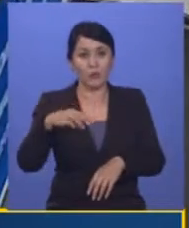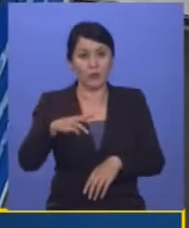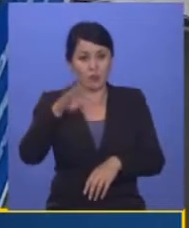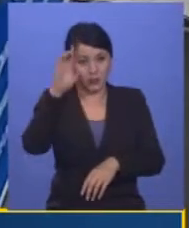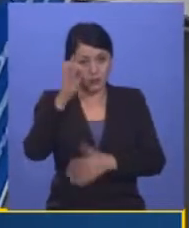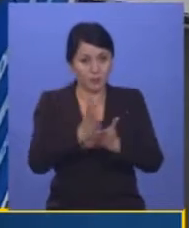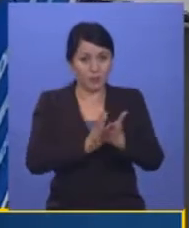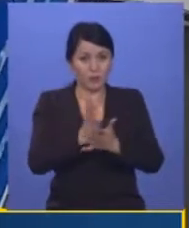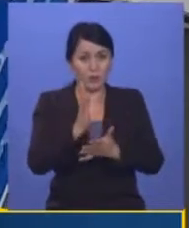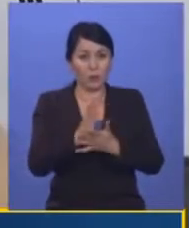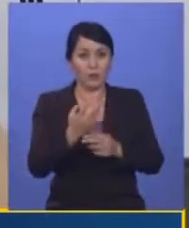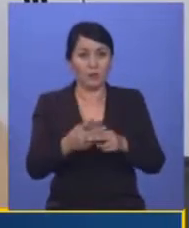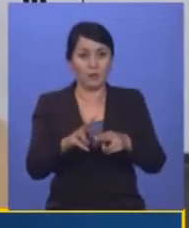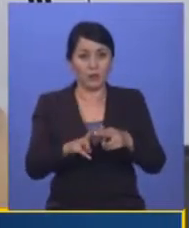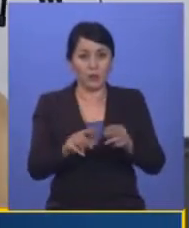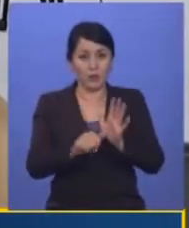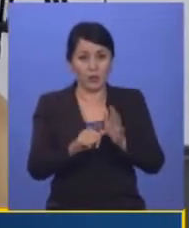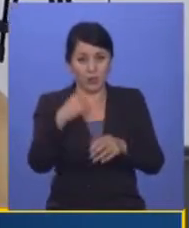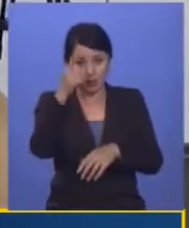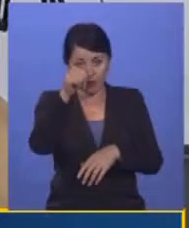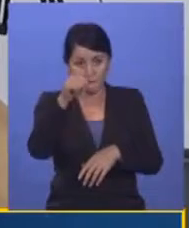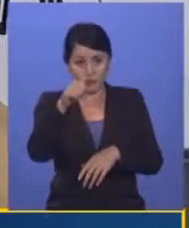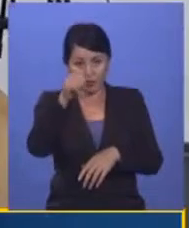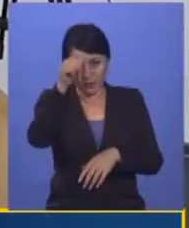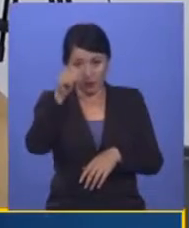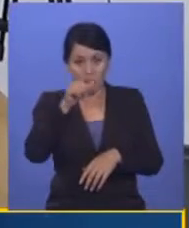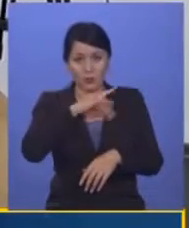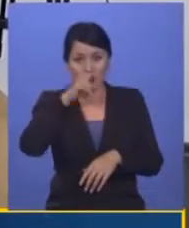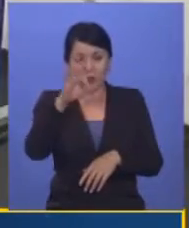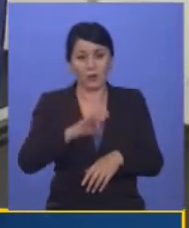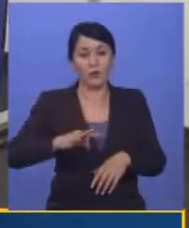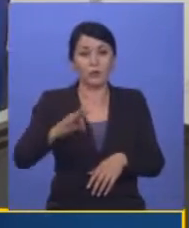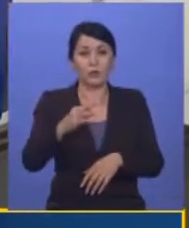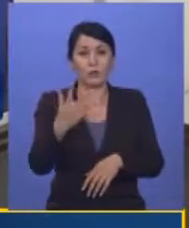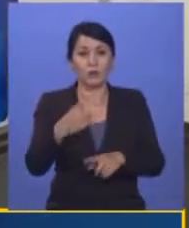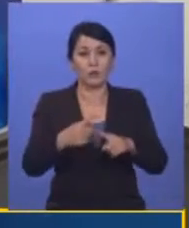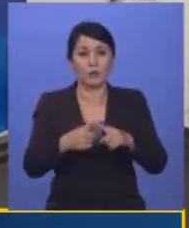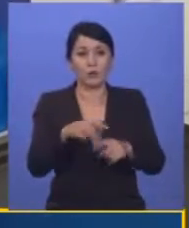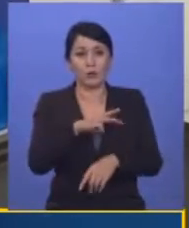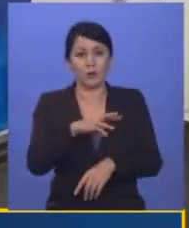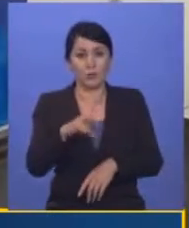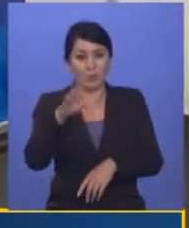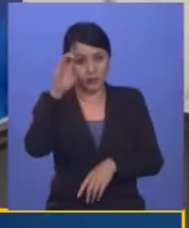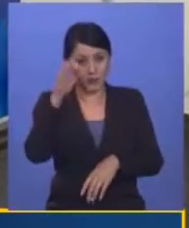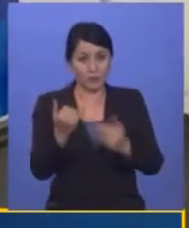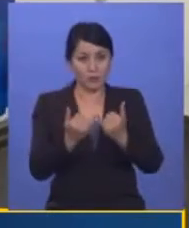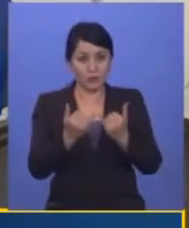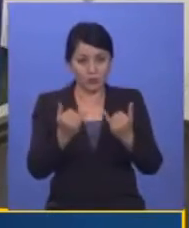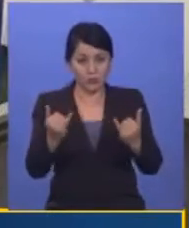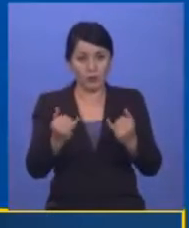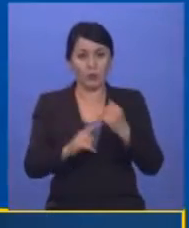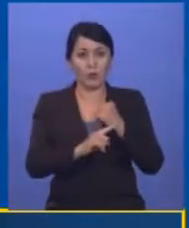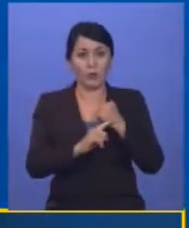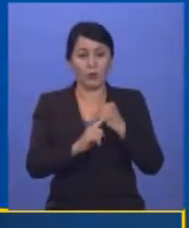жуық мемлекеттік қызметші бар. Олар биылғы жылдың 6 айында солтүстік қазақстандықтарға 3,5 миллионға жуық мемлекеттік қызмет